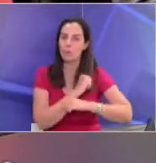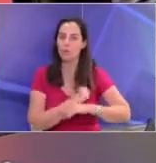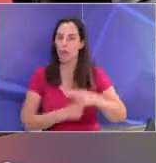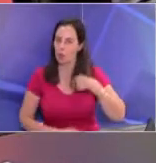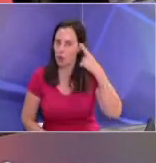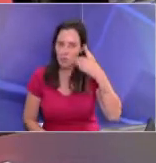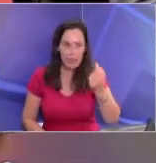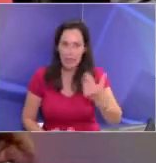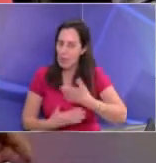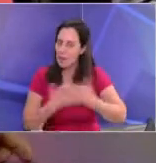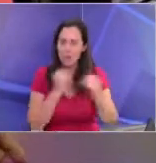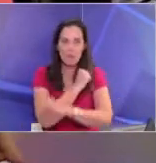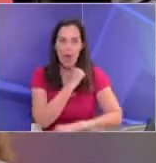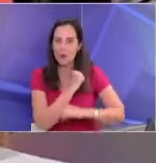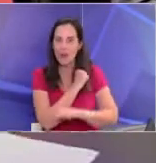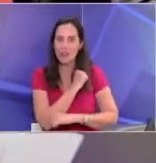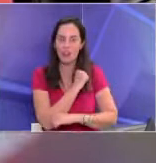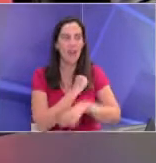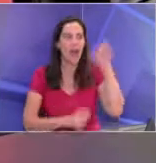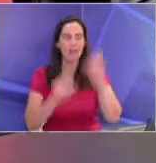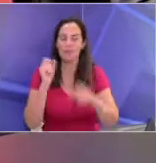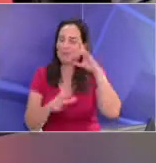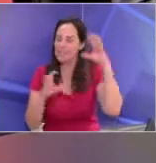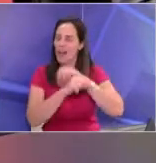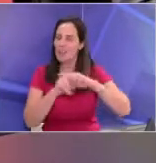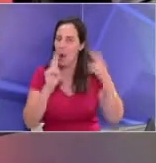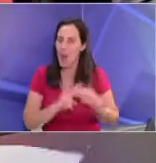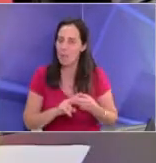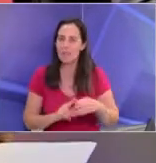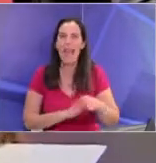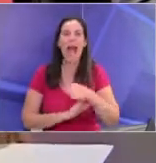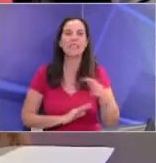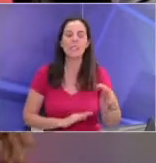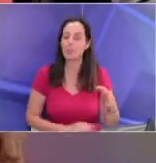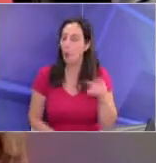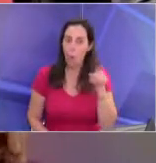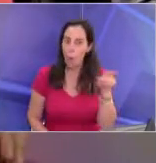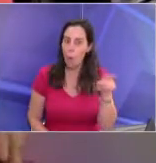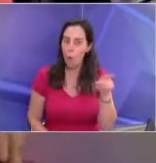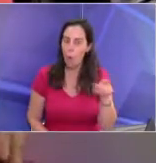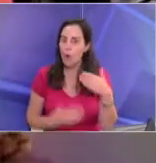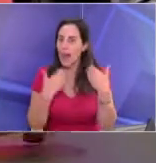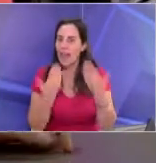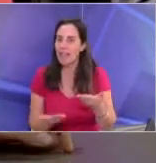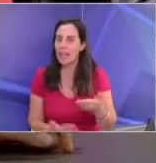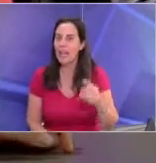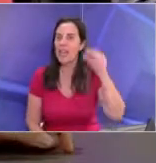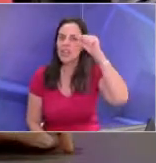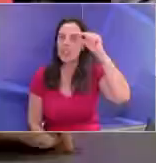אנחנו יודעים שאין כמעט באוניברסיטאות אנשים בעלי השקפת עולם שמרנים וזה. השמאל הוא זה שלא נותן, לא נתן למשה